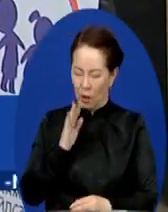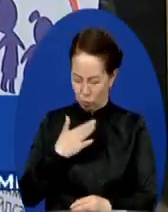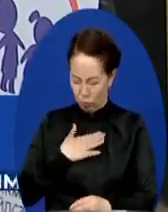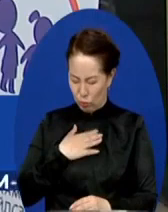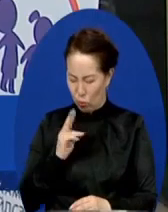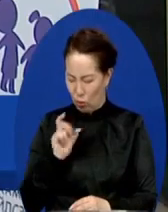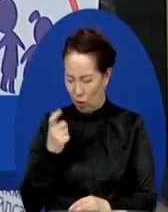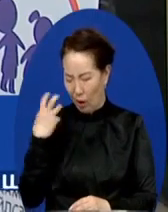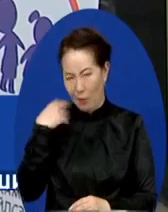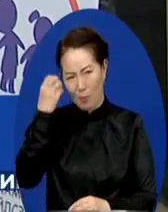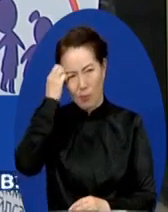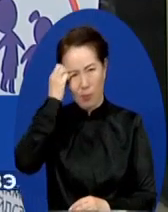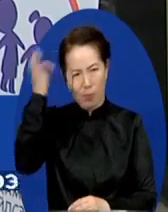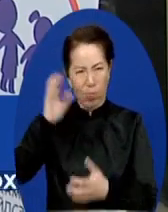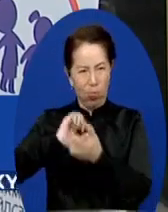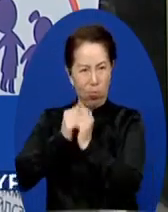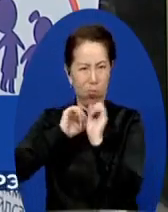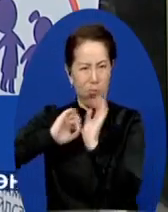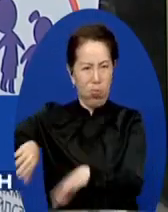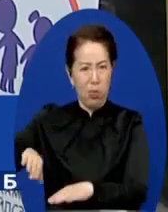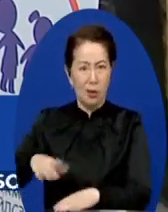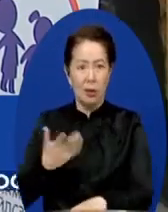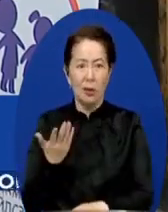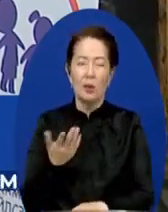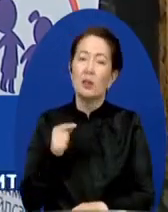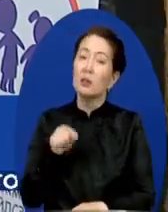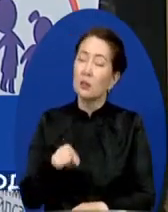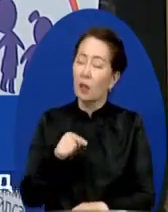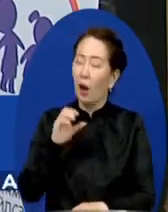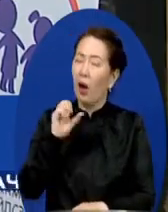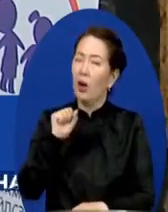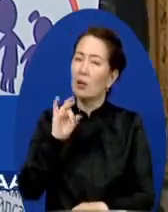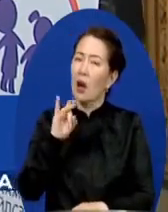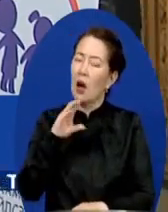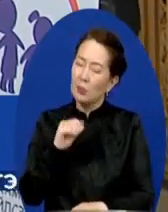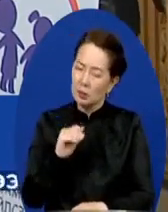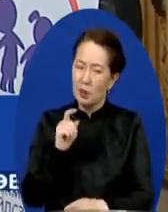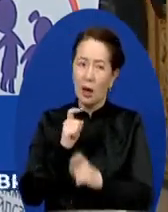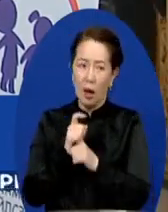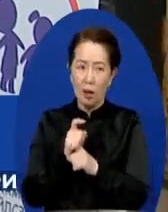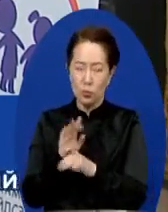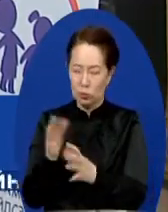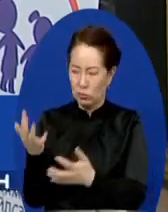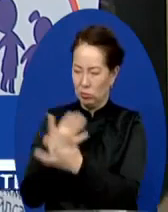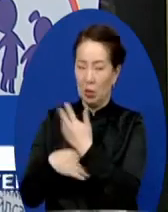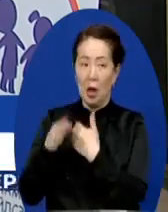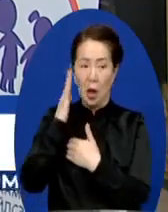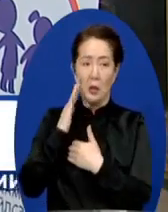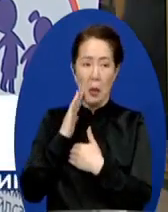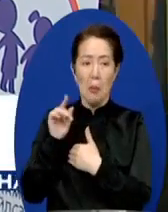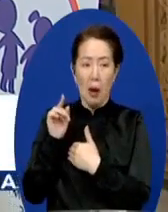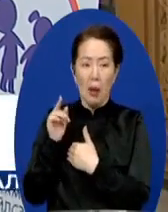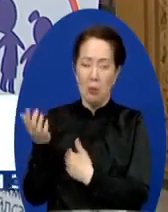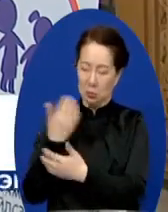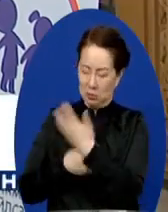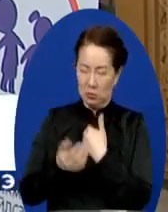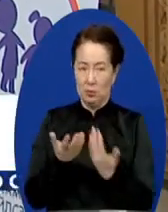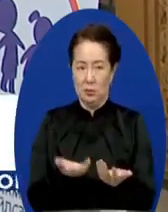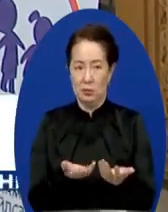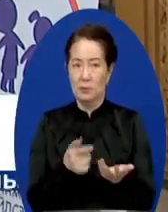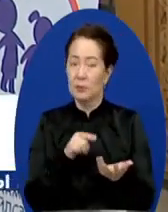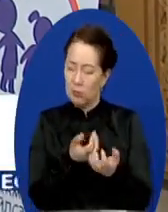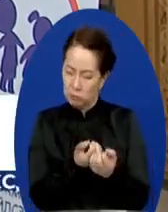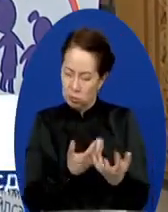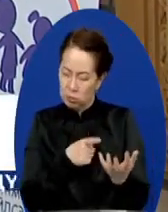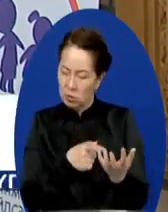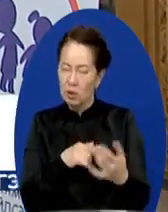бүр ингэ ортос орхигдуулдаг. Энээс болоод өнөөдөр одоо асрамж халамжийн төвдөд дандаа эцэг эхтэй хүүхдэд ирээд байгаа. Энэ одоо эцэг эхтэй